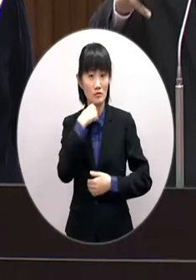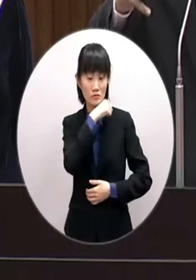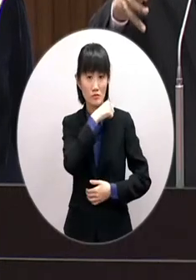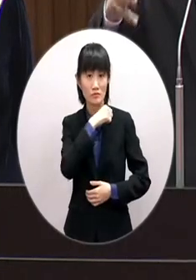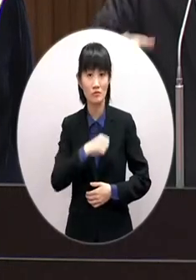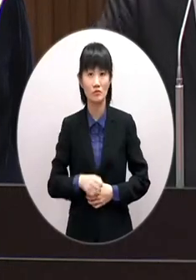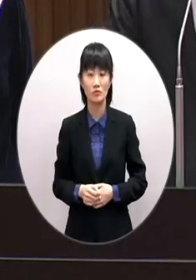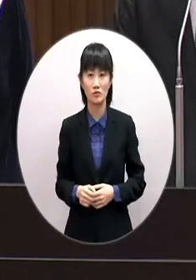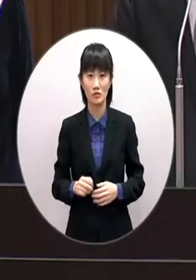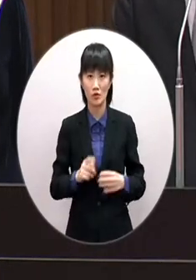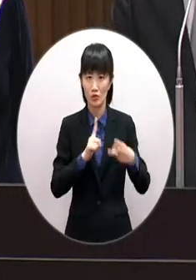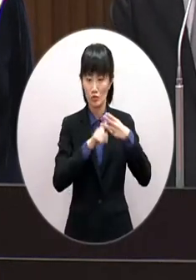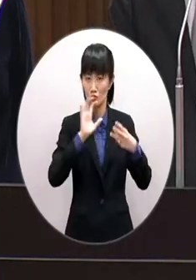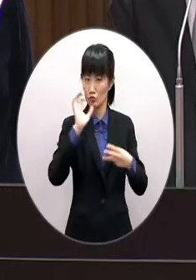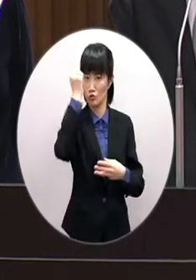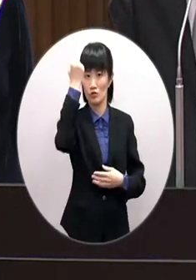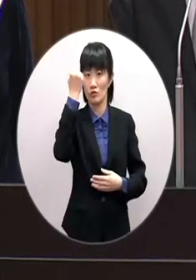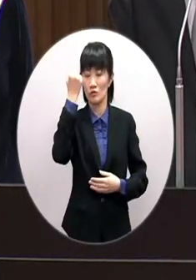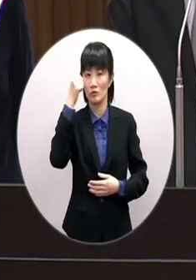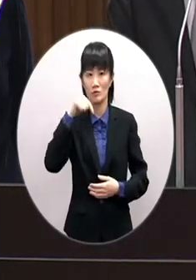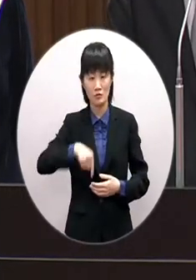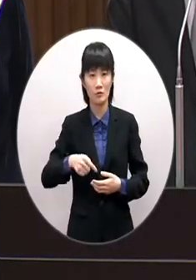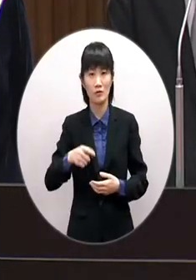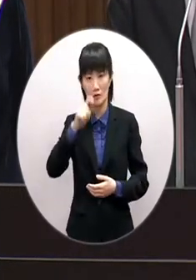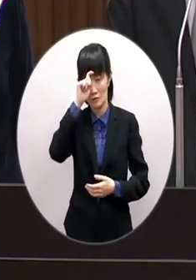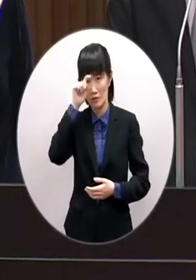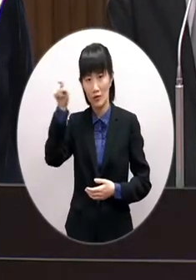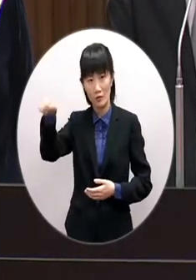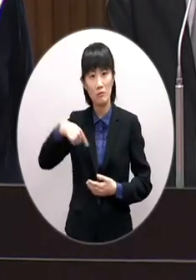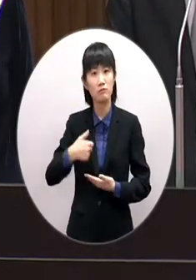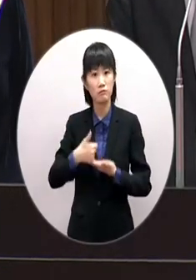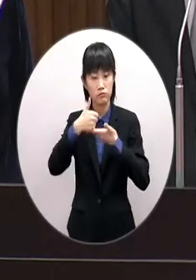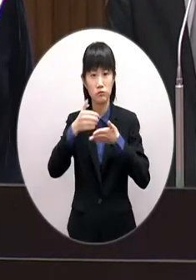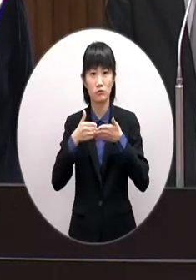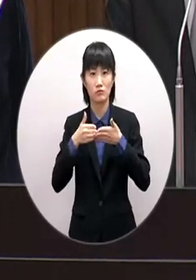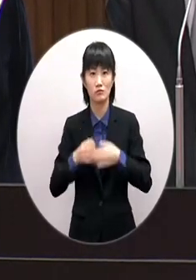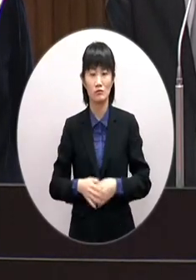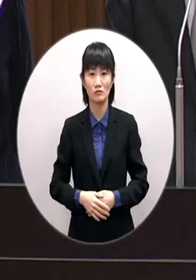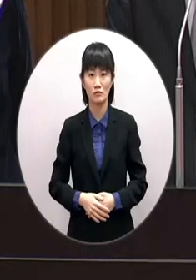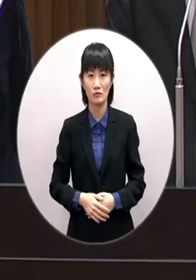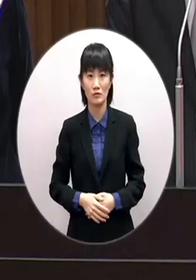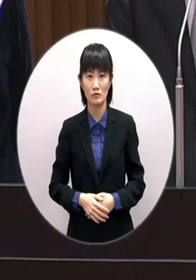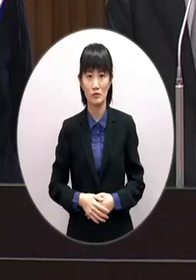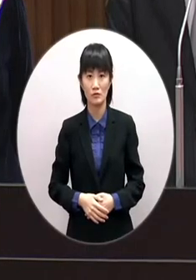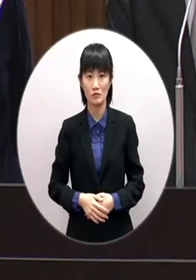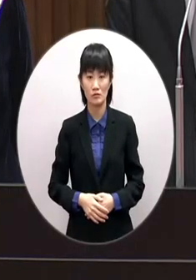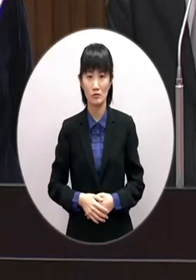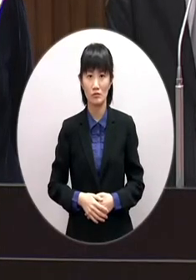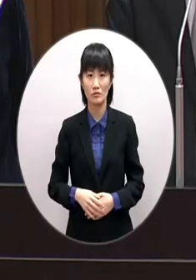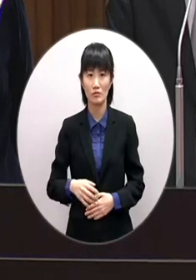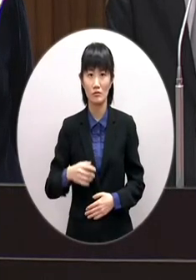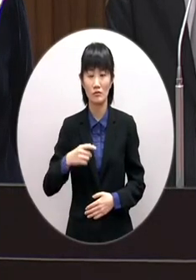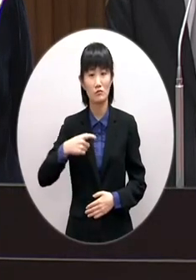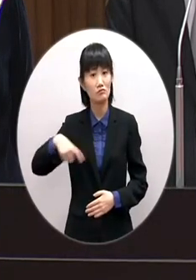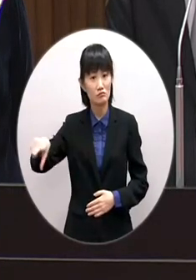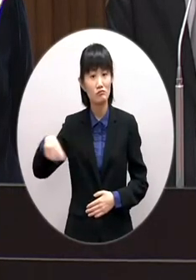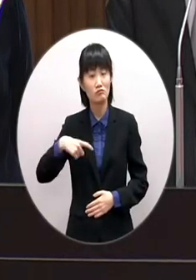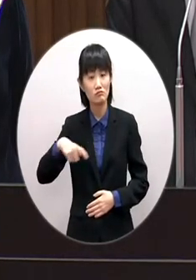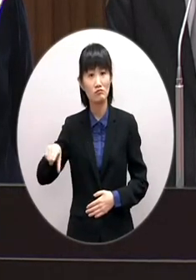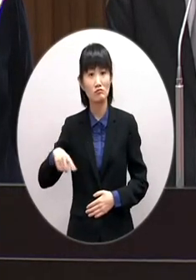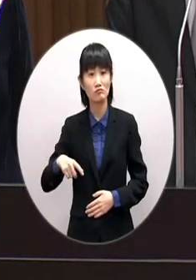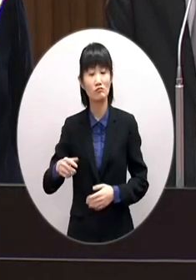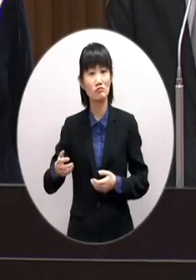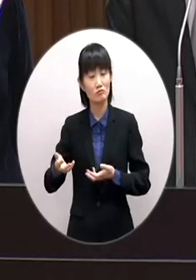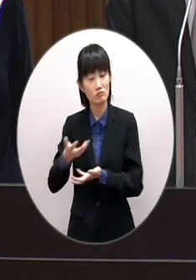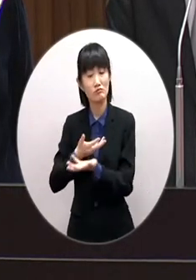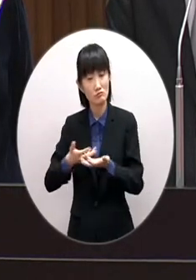个主权的事实啊。那这种状况之下，两会其实都可以随时去进行啊沟